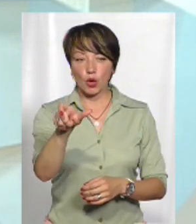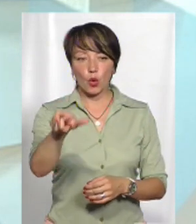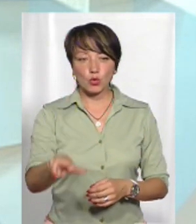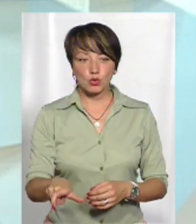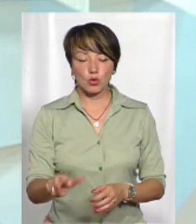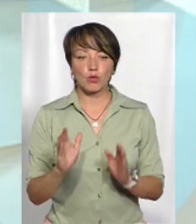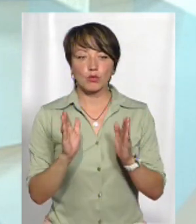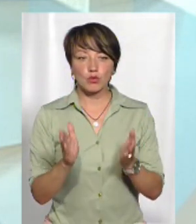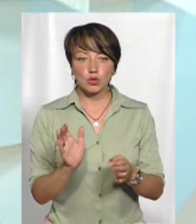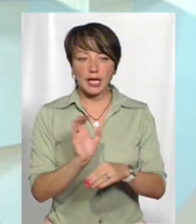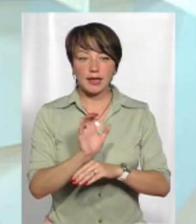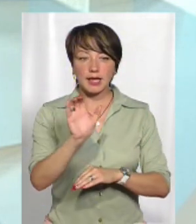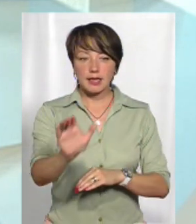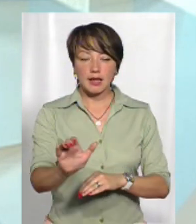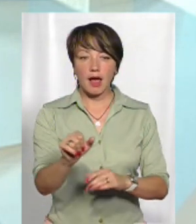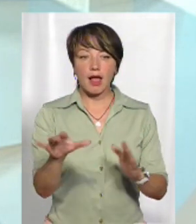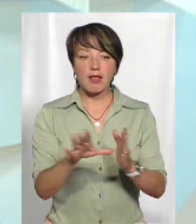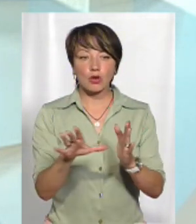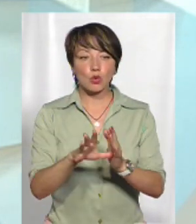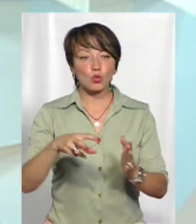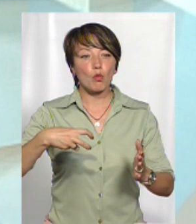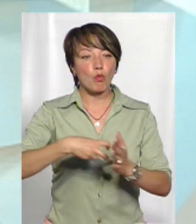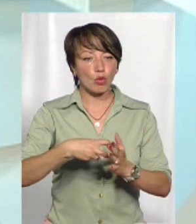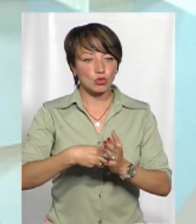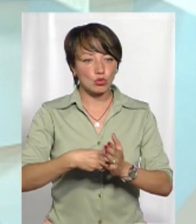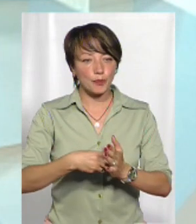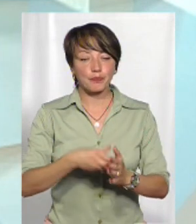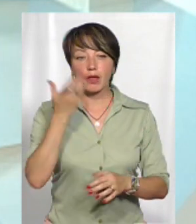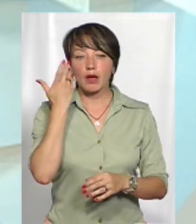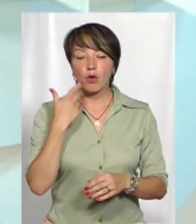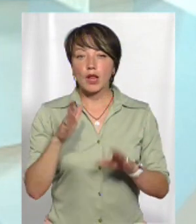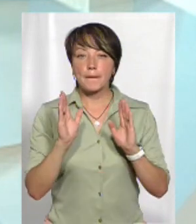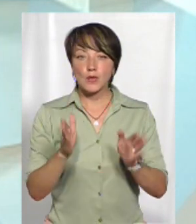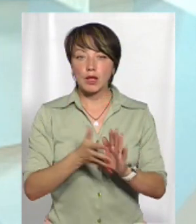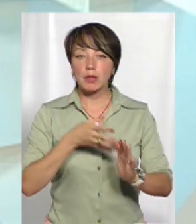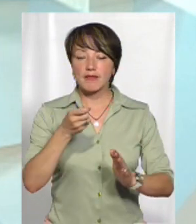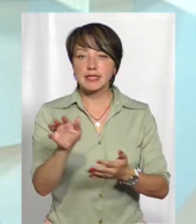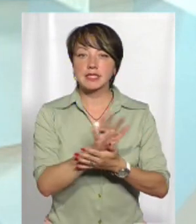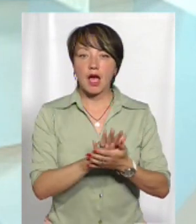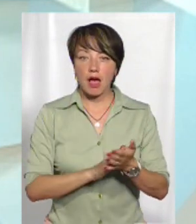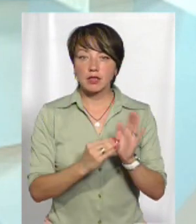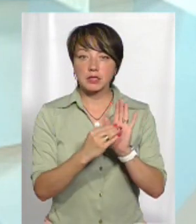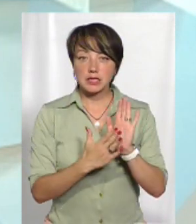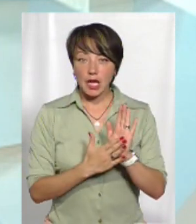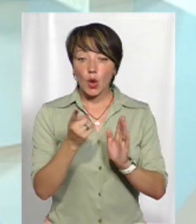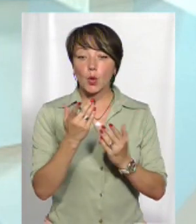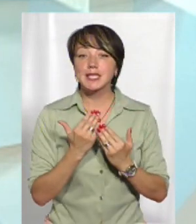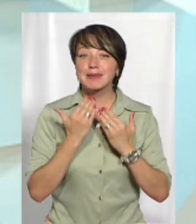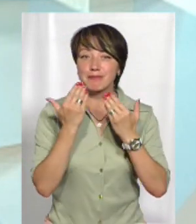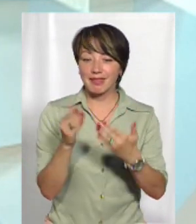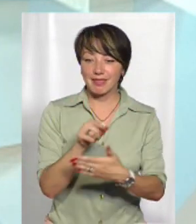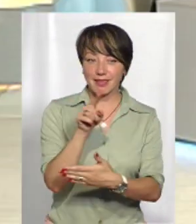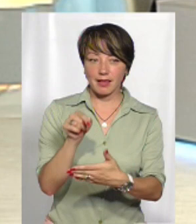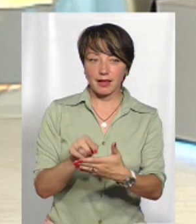яке буде йому надійде на його електронну поштову адресу, тому що коли він буде подавати заяву на призначення, його